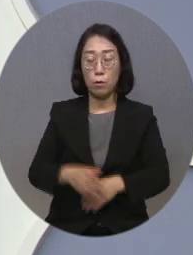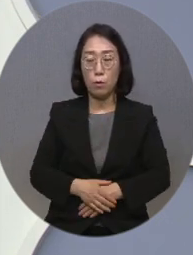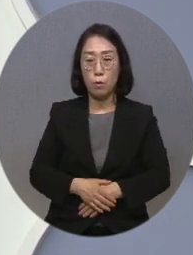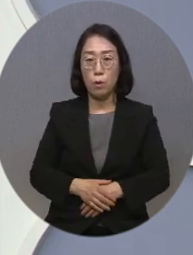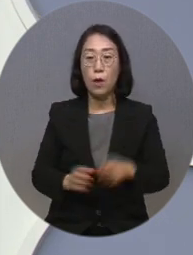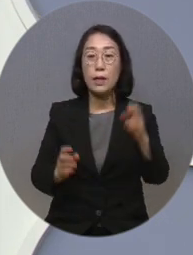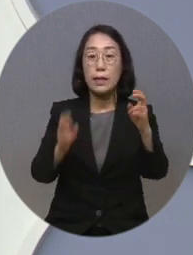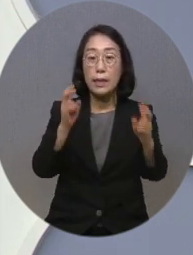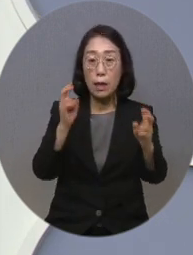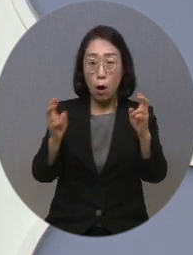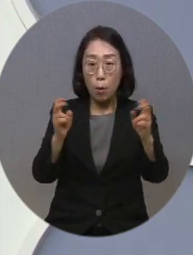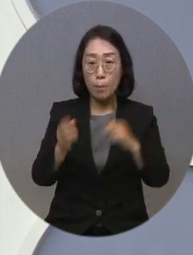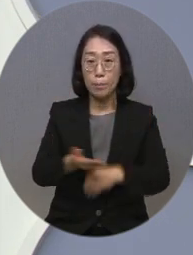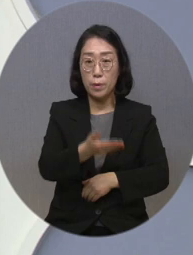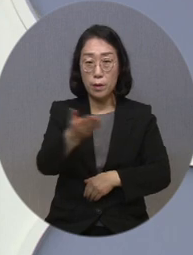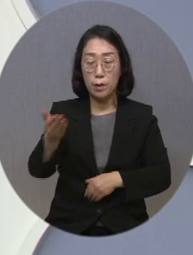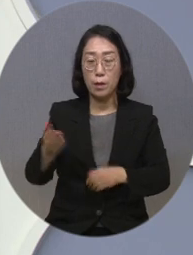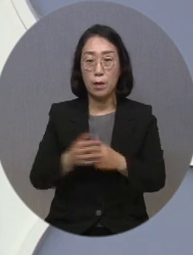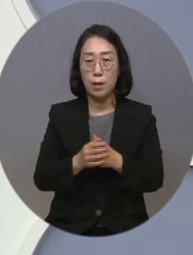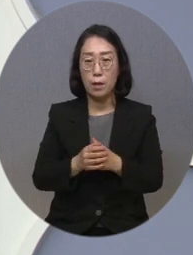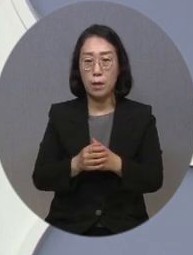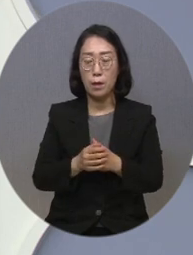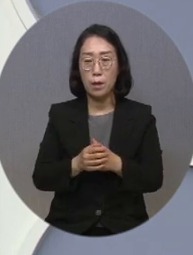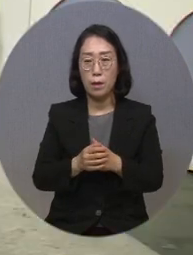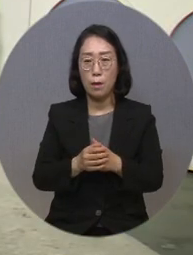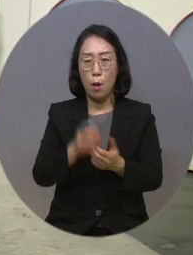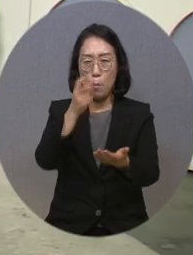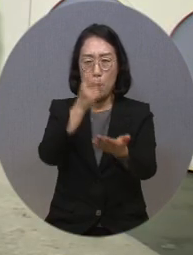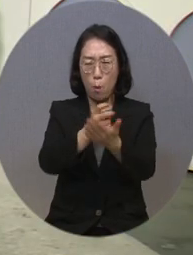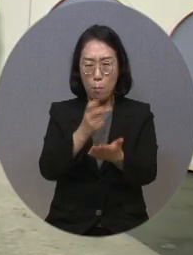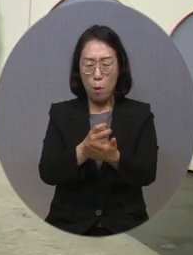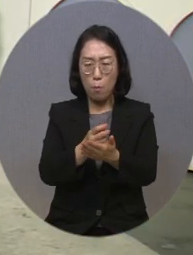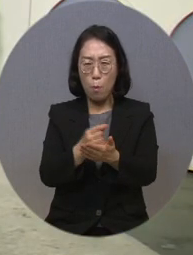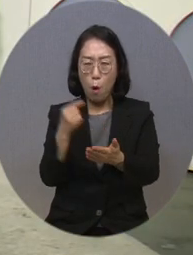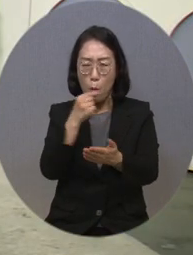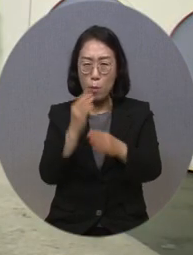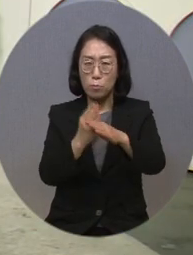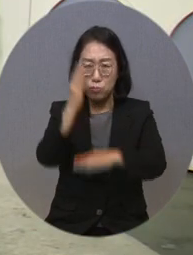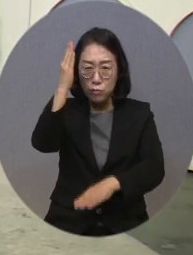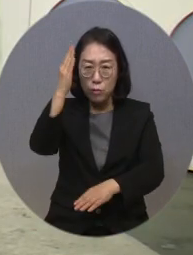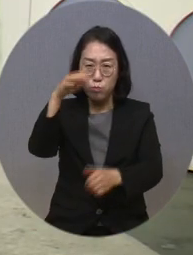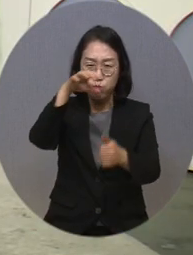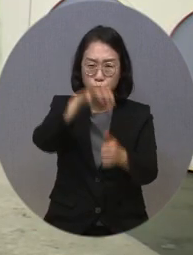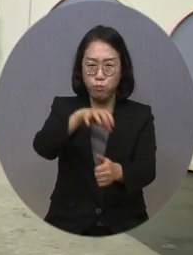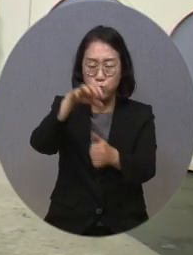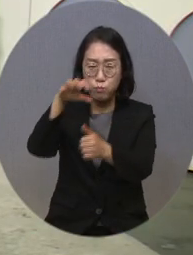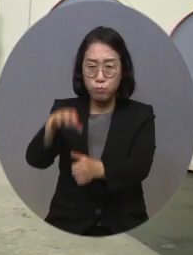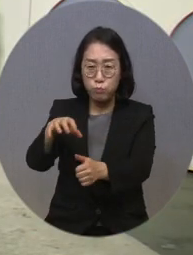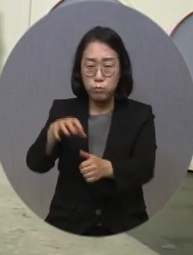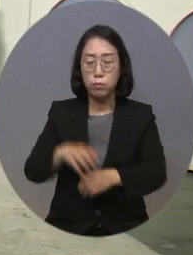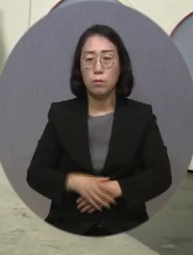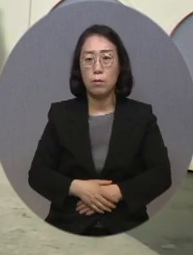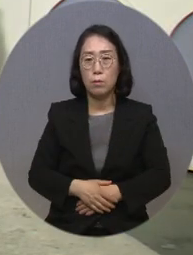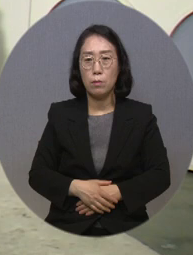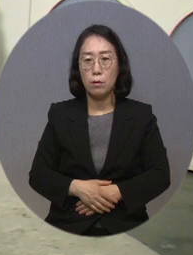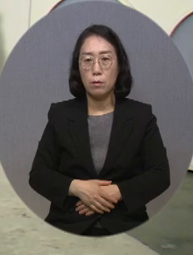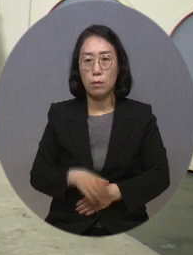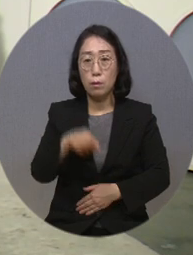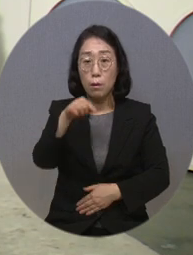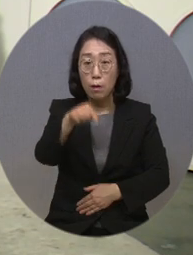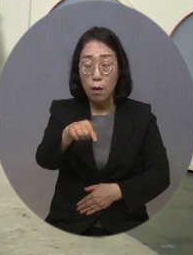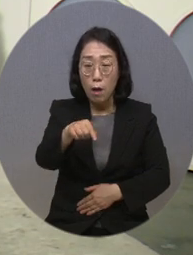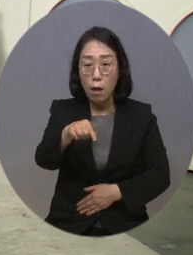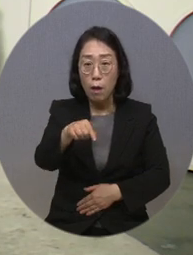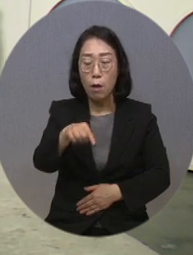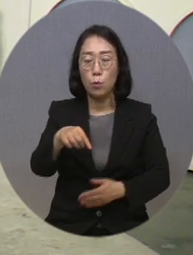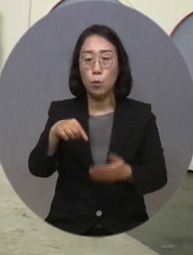기업 같은 경우에는 규제를 좀 풀어야 되고 이 문재인 정부가 규제는 앞에다 막아놓고 뒤에서는 세금